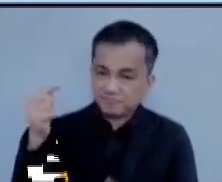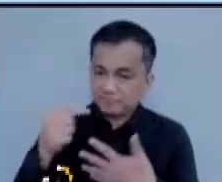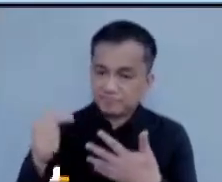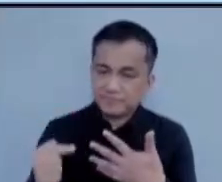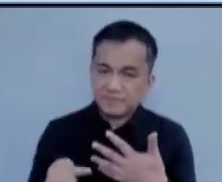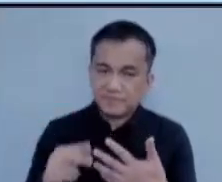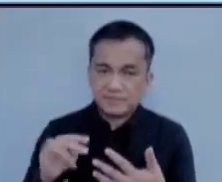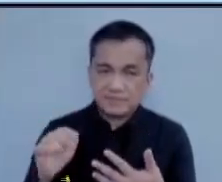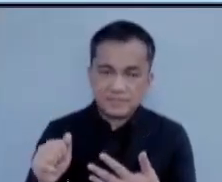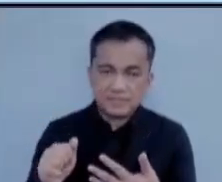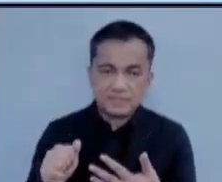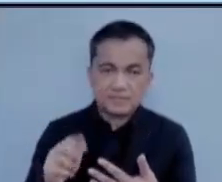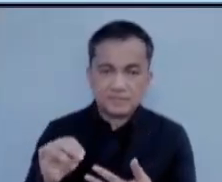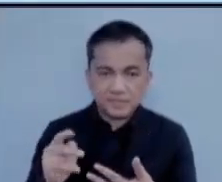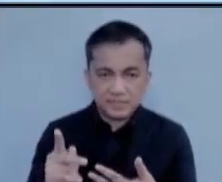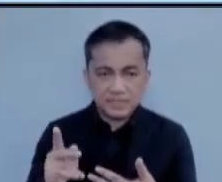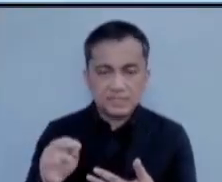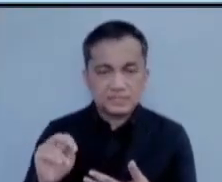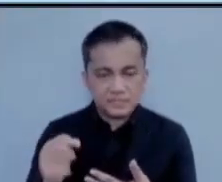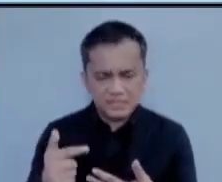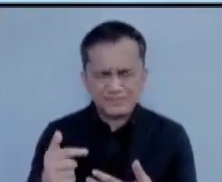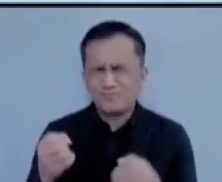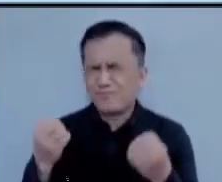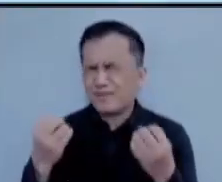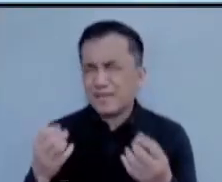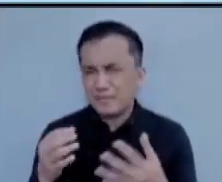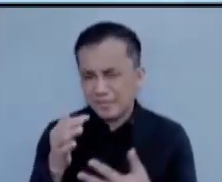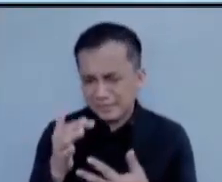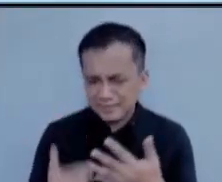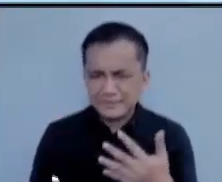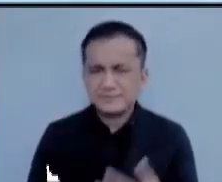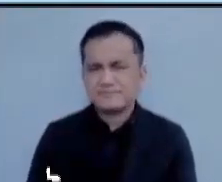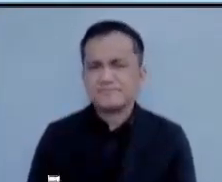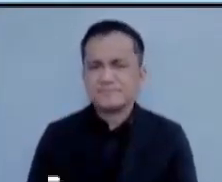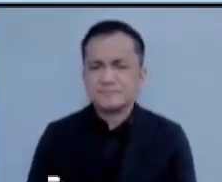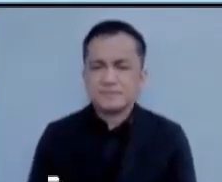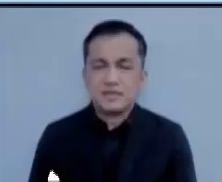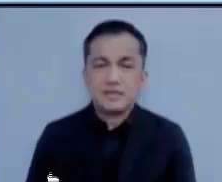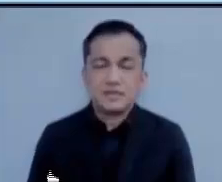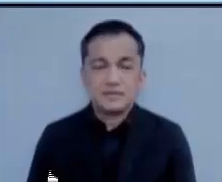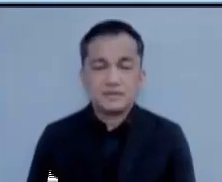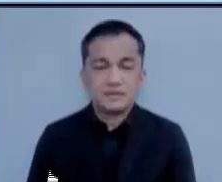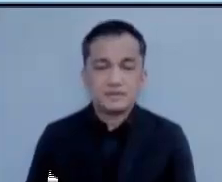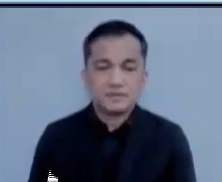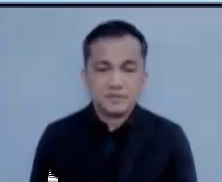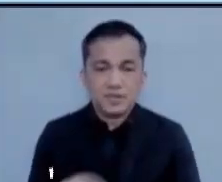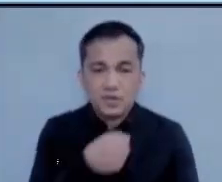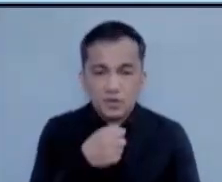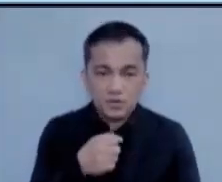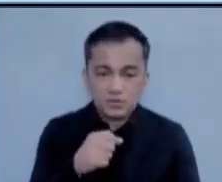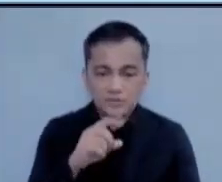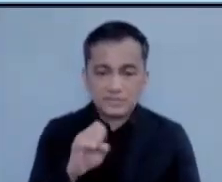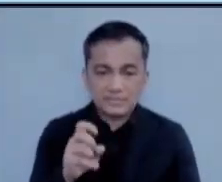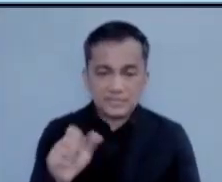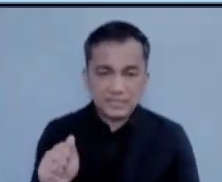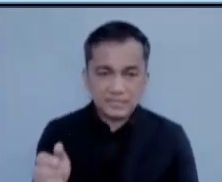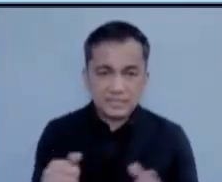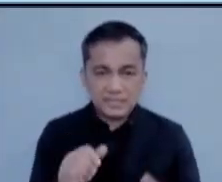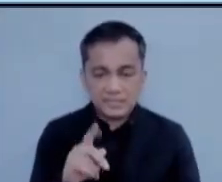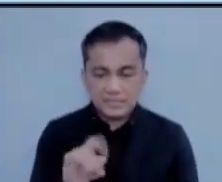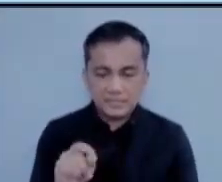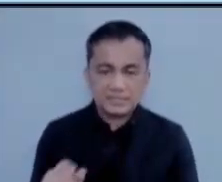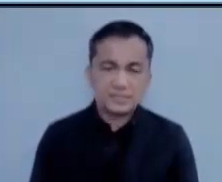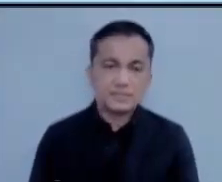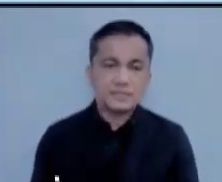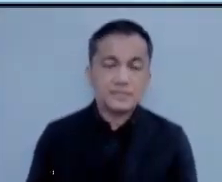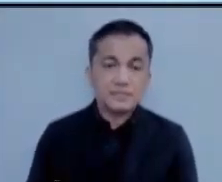Pena, Matthew Chang at marami pang iba. Magsisilbi ding host nito sina Sasa Girl, Adrian Lindaya, Christian